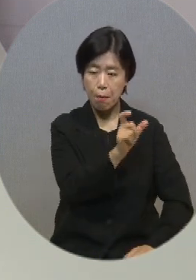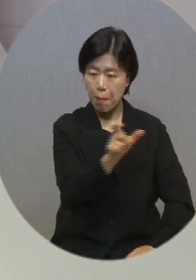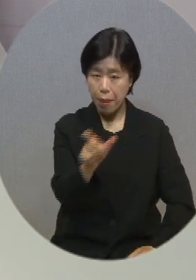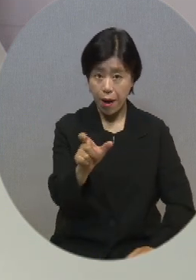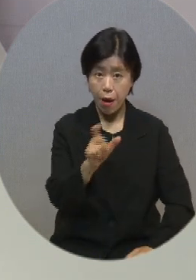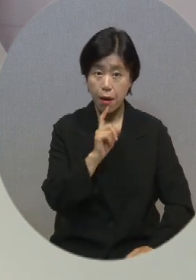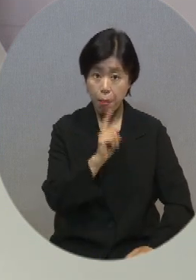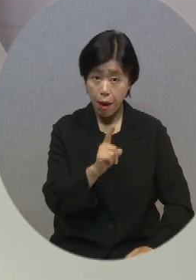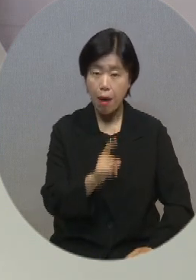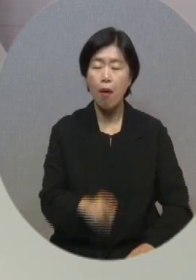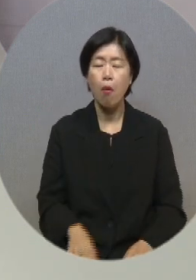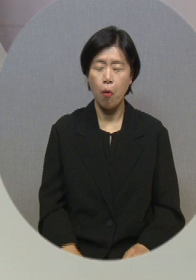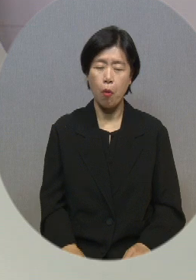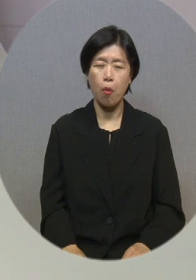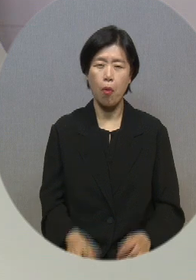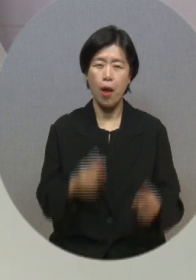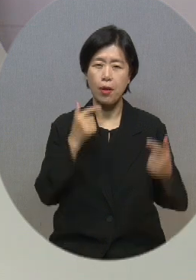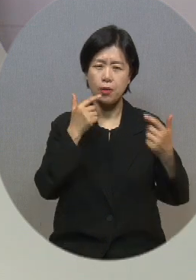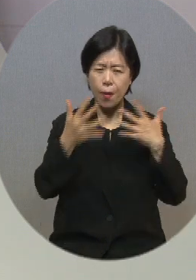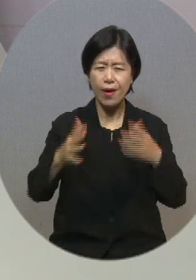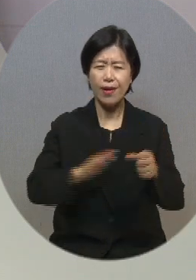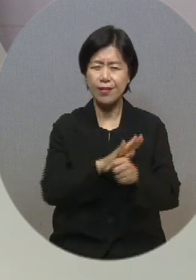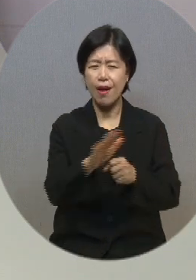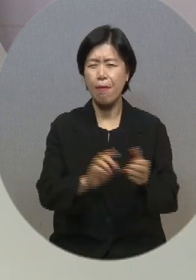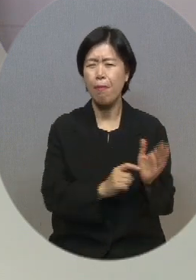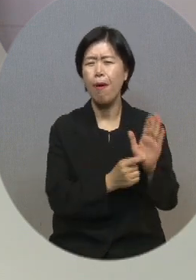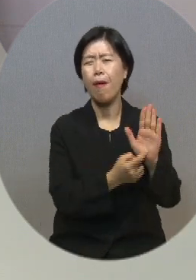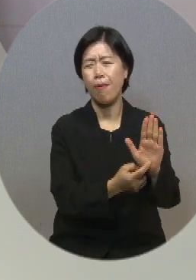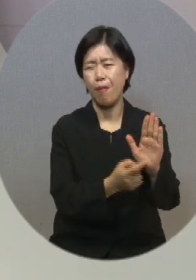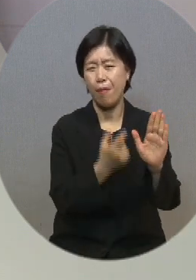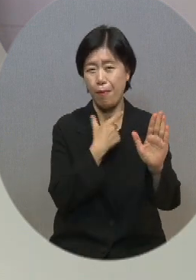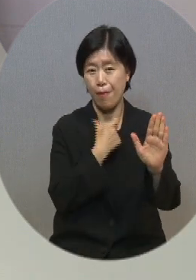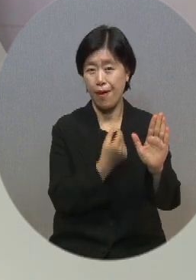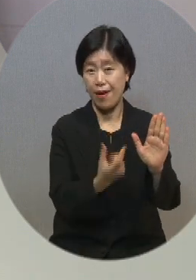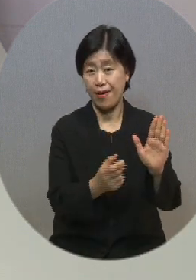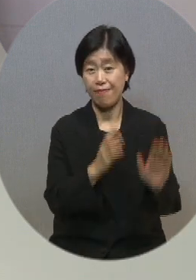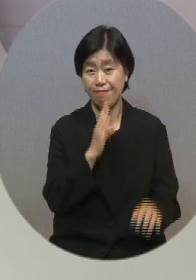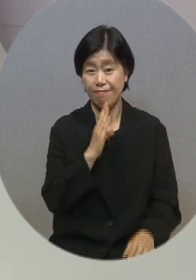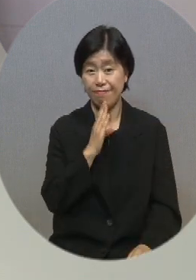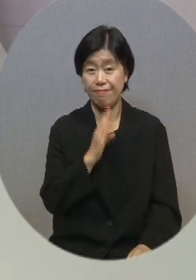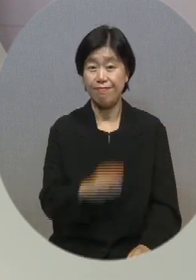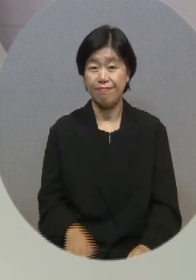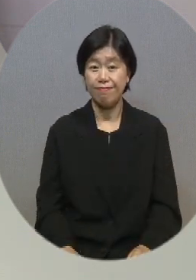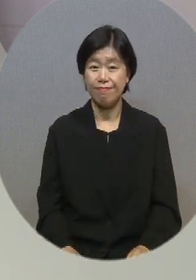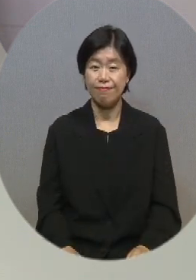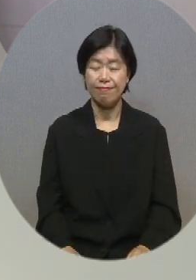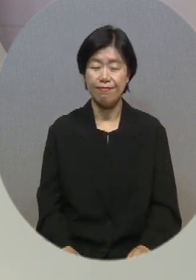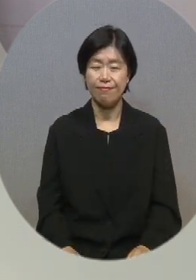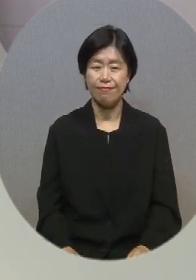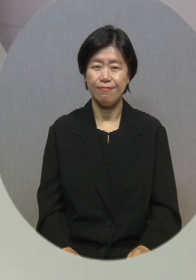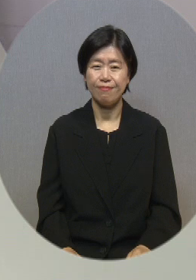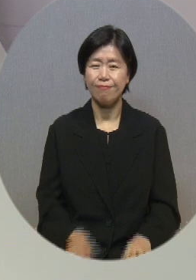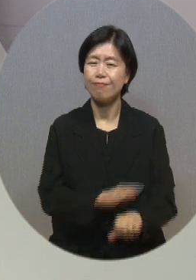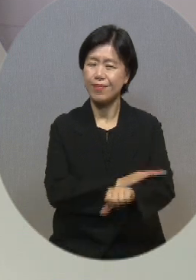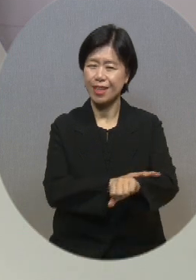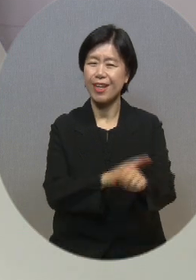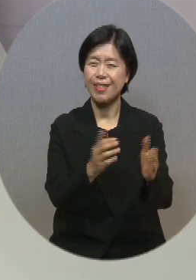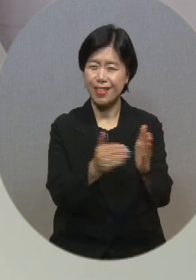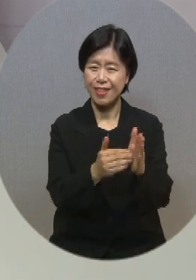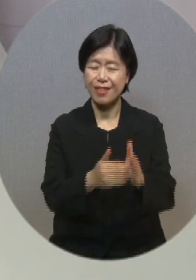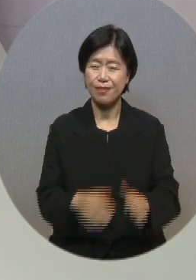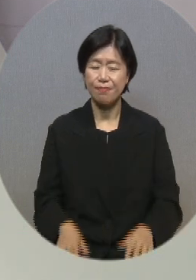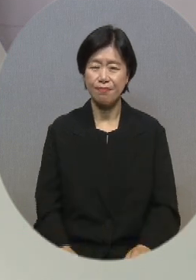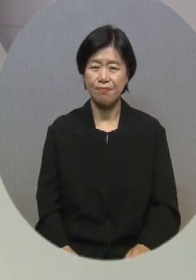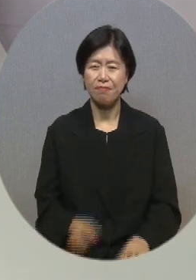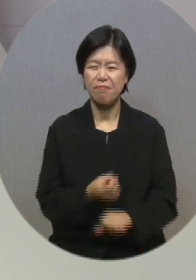네. 정확하게 전달이 되게끔 누가 누구에게 어떤 메시지를 전한다는 것을 명확하게 네. 네. 참 잘 기록이 지금